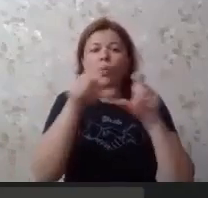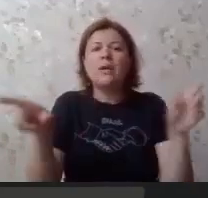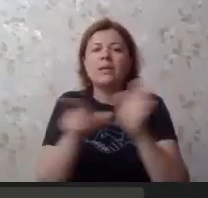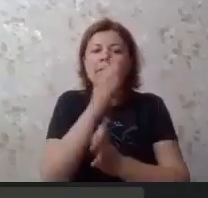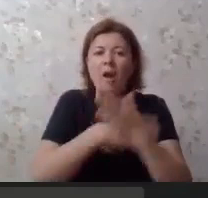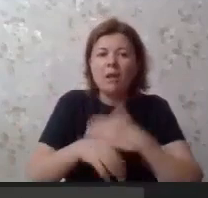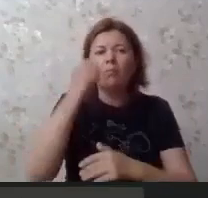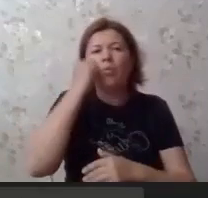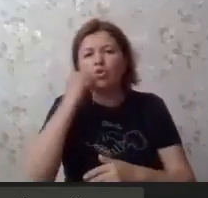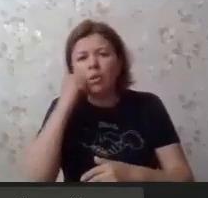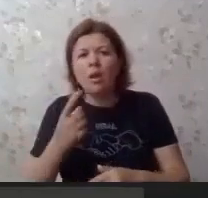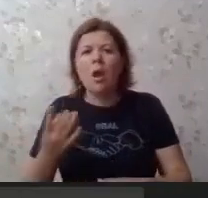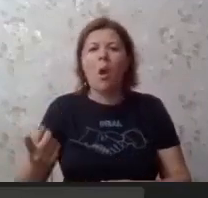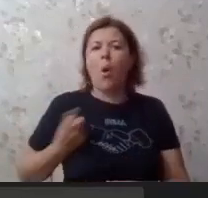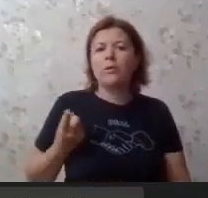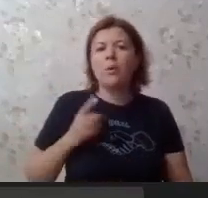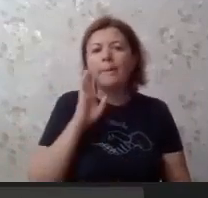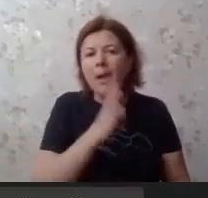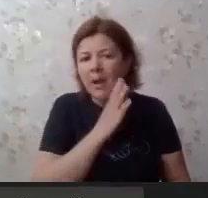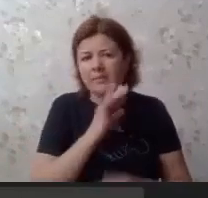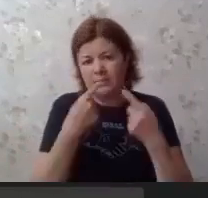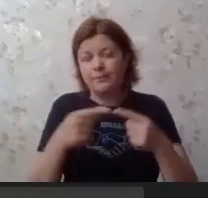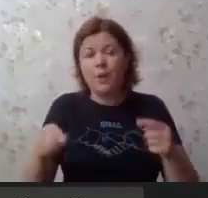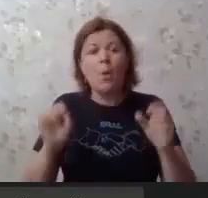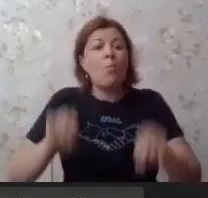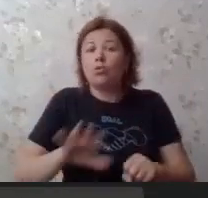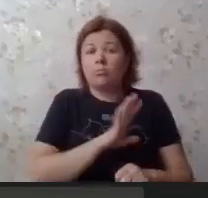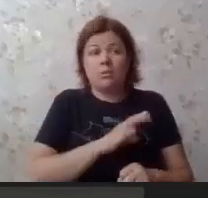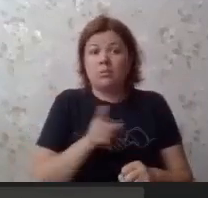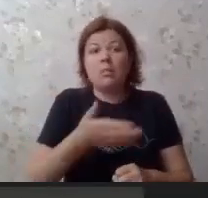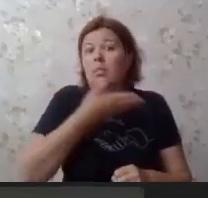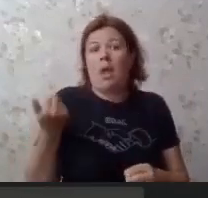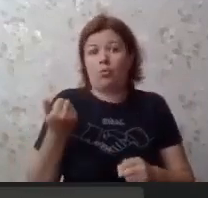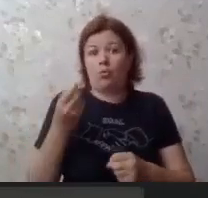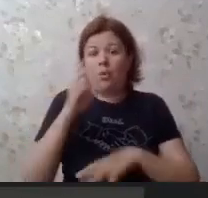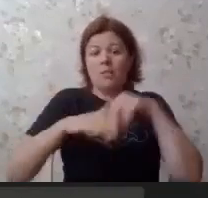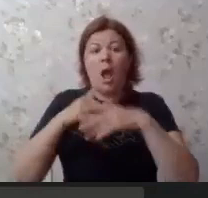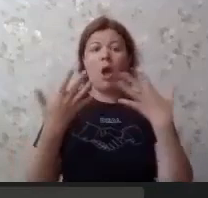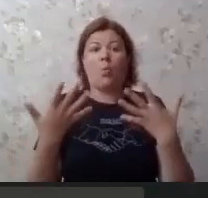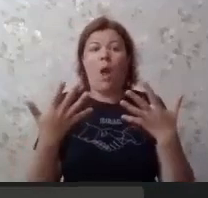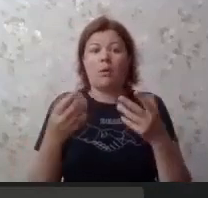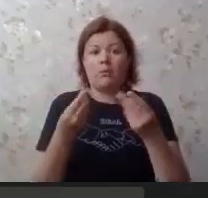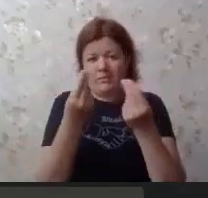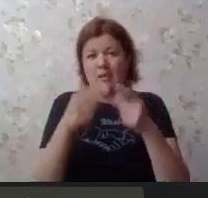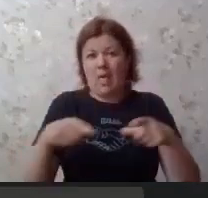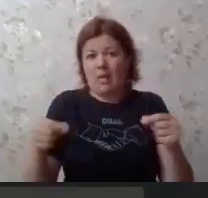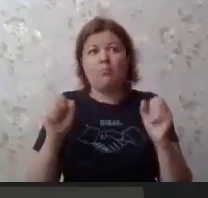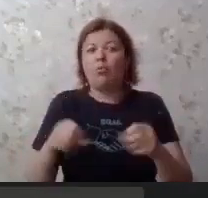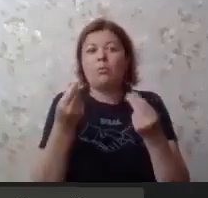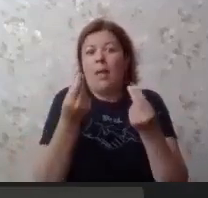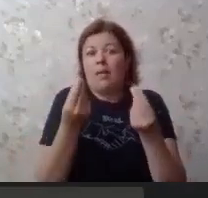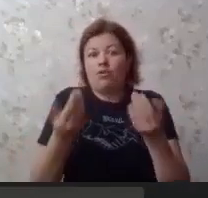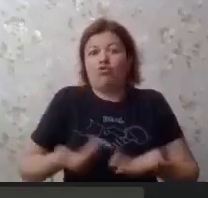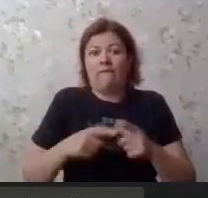с инвалидностью, да, может быть, просто не быть этих свободных денег на каких-то я не знаю, там, две пачки памперсов, да, потому что, ну,